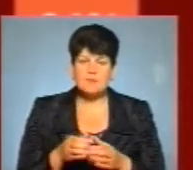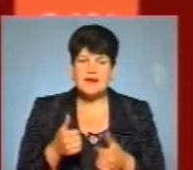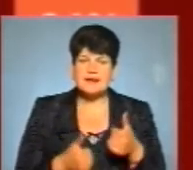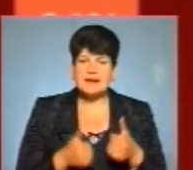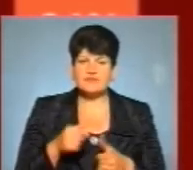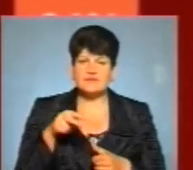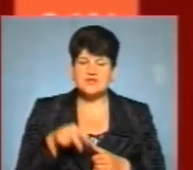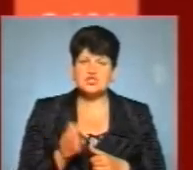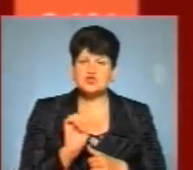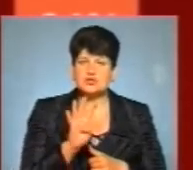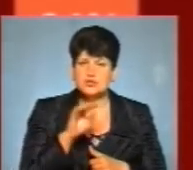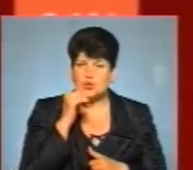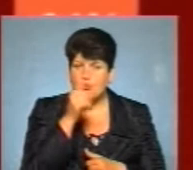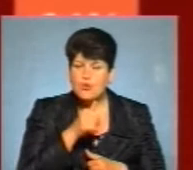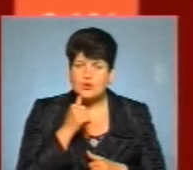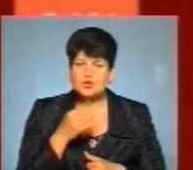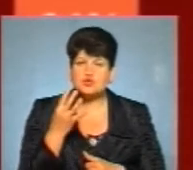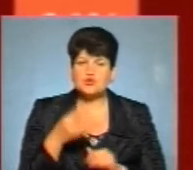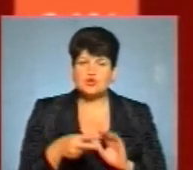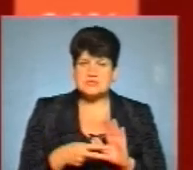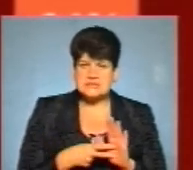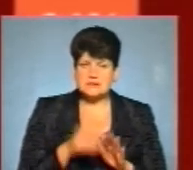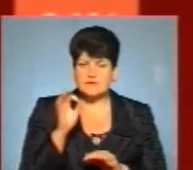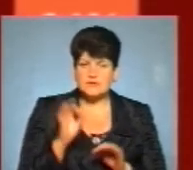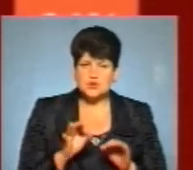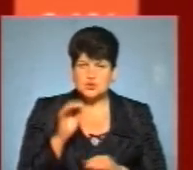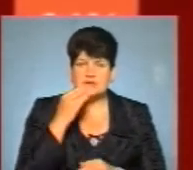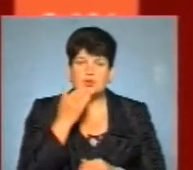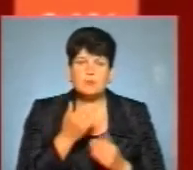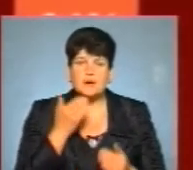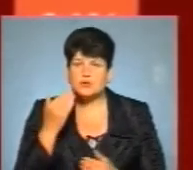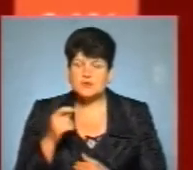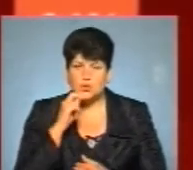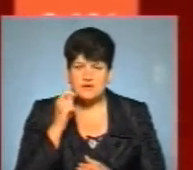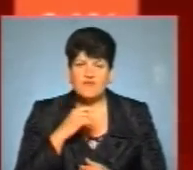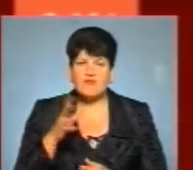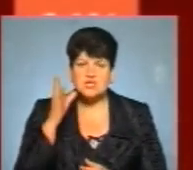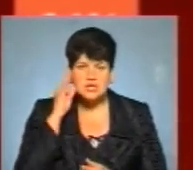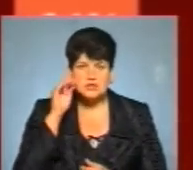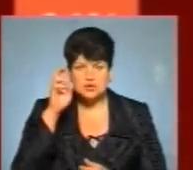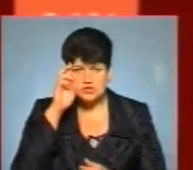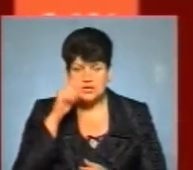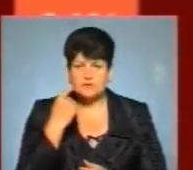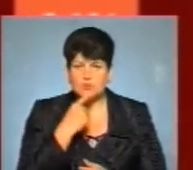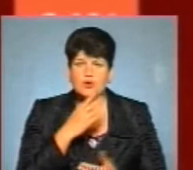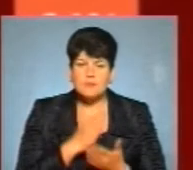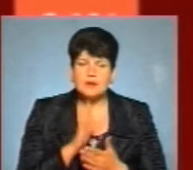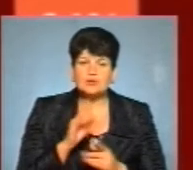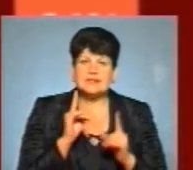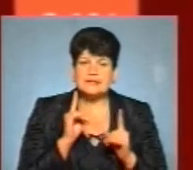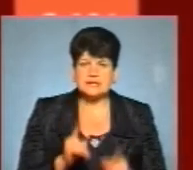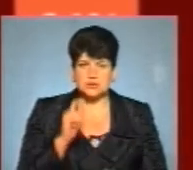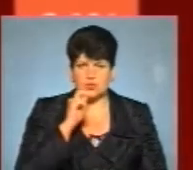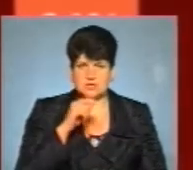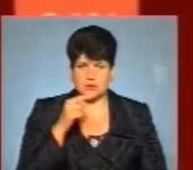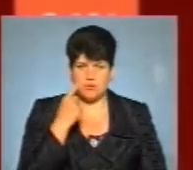у 2014 році 47% опитаних українців вважали, що державною має бути лише українська мова.